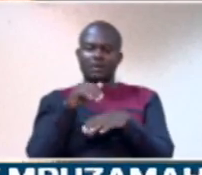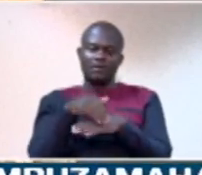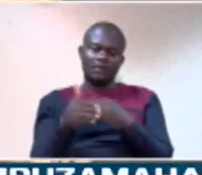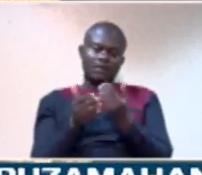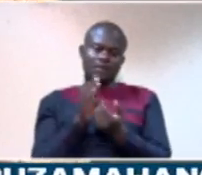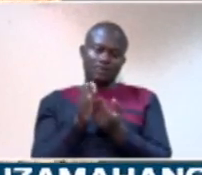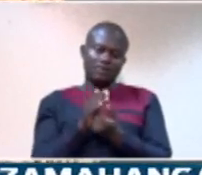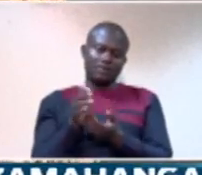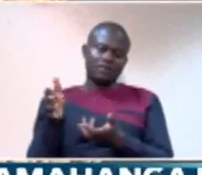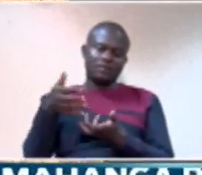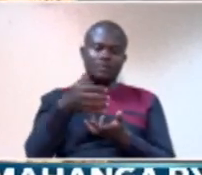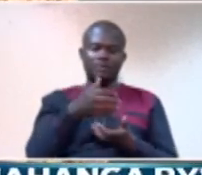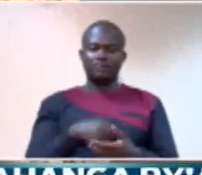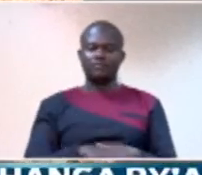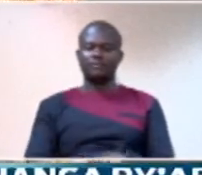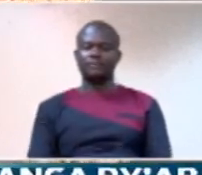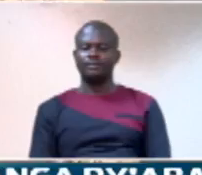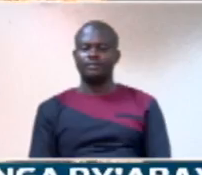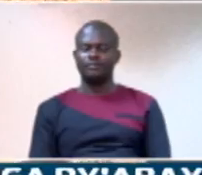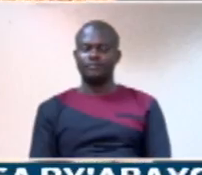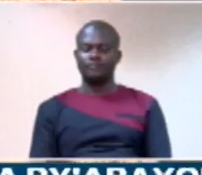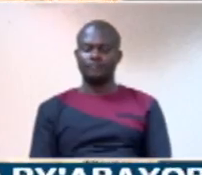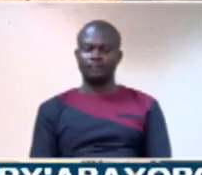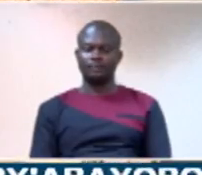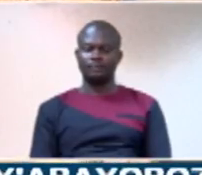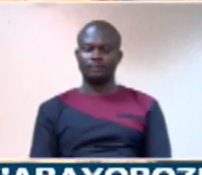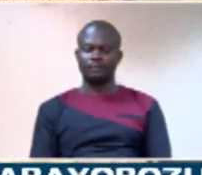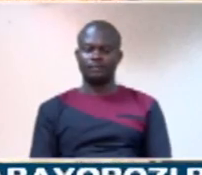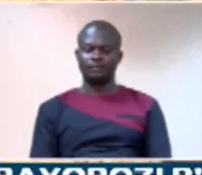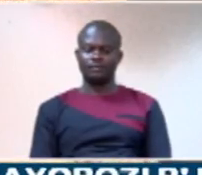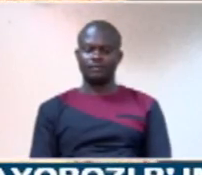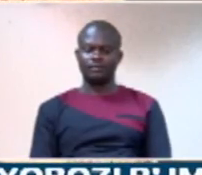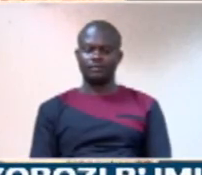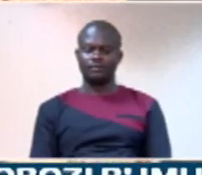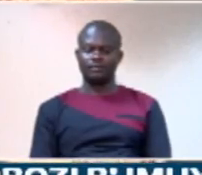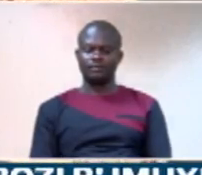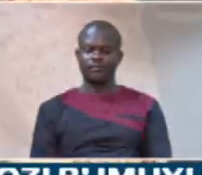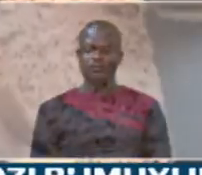makusanyirizo. Kwizera John Patrick, Televiziyo Rwanda, mu karere ka Kamonyi.